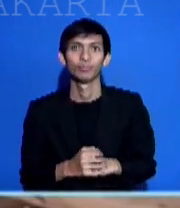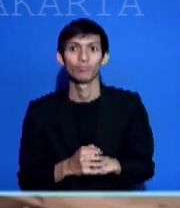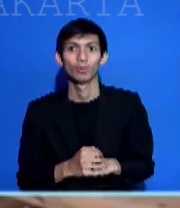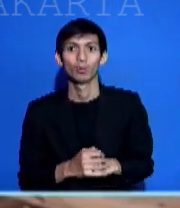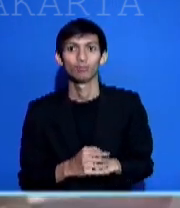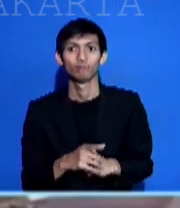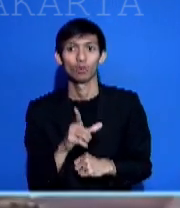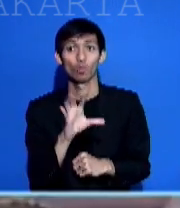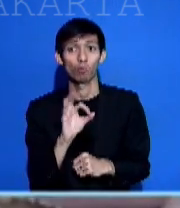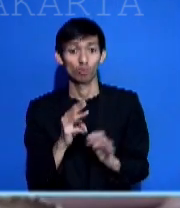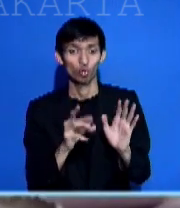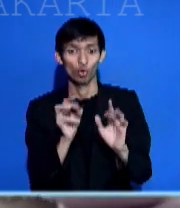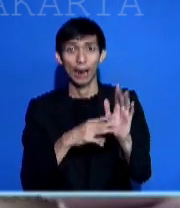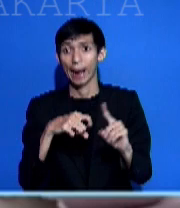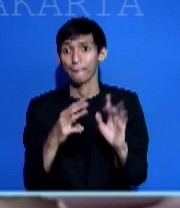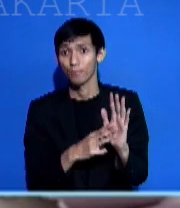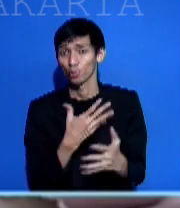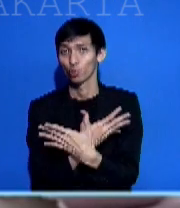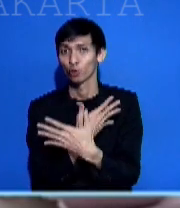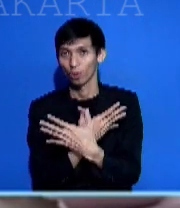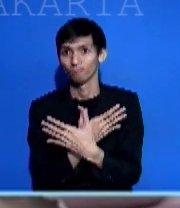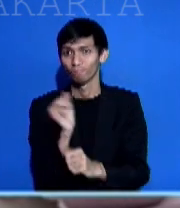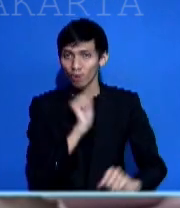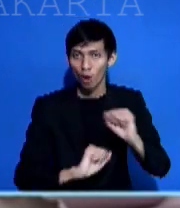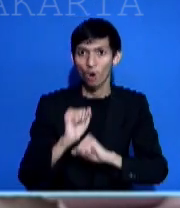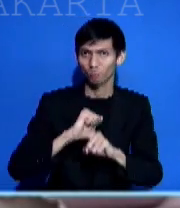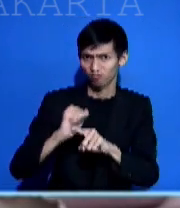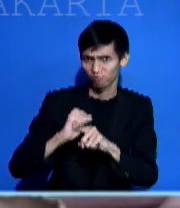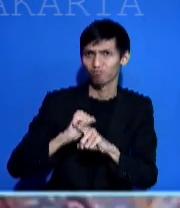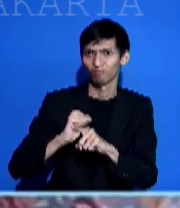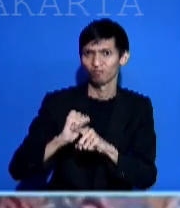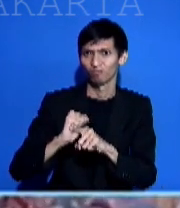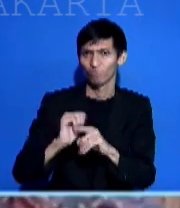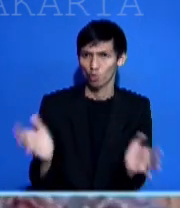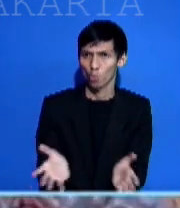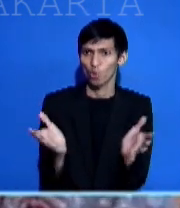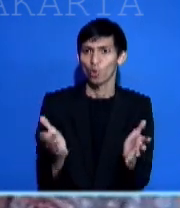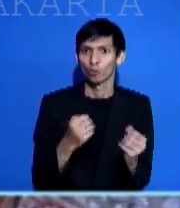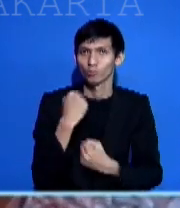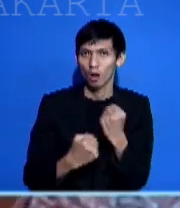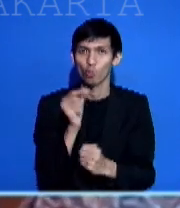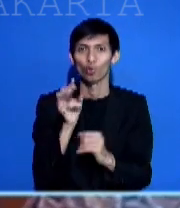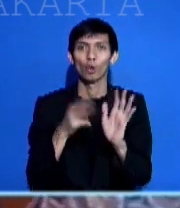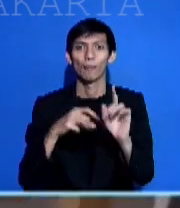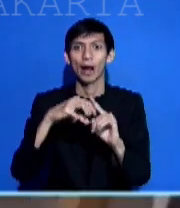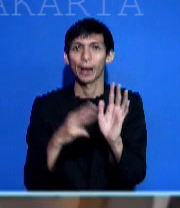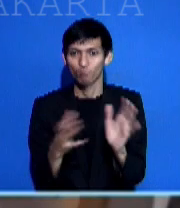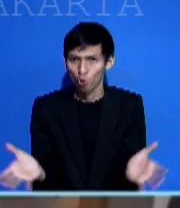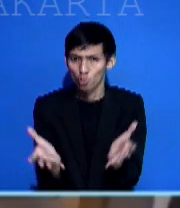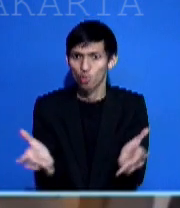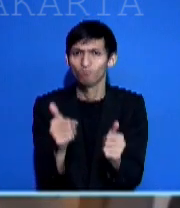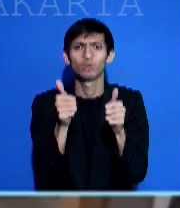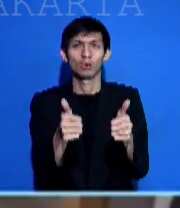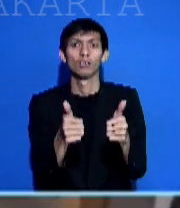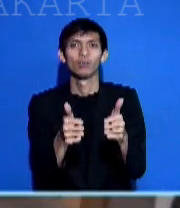pelaku UMKM se-Kabupaten Gunung Kidul, kegiatan pelatihan ini dilakukan untuk mendorong para pelaku UMKM agar mampu meningkatkan